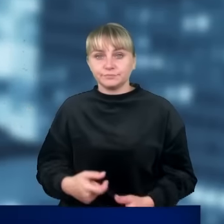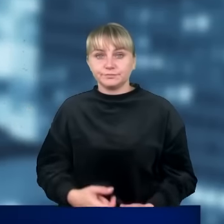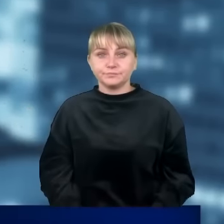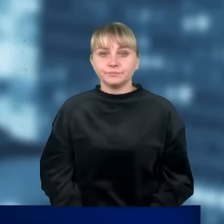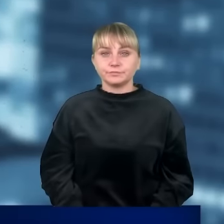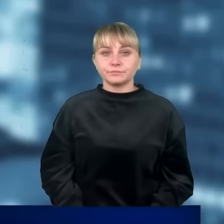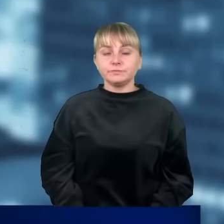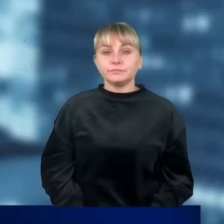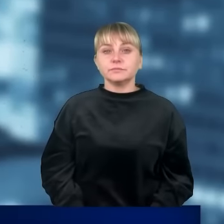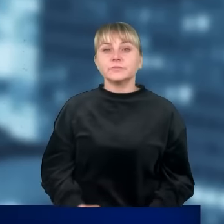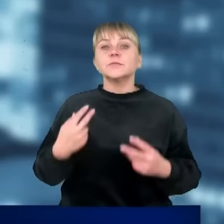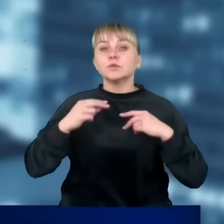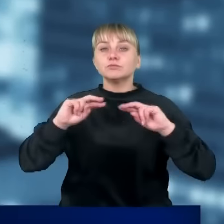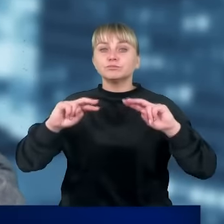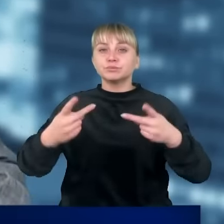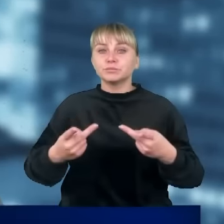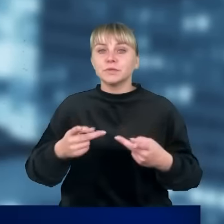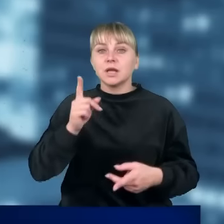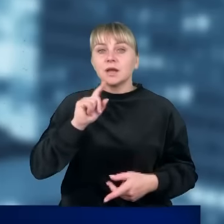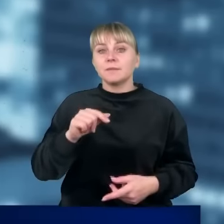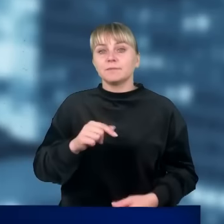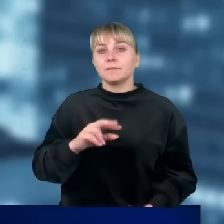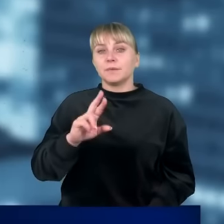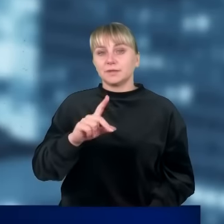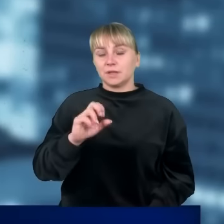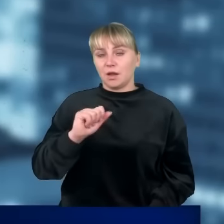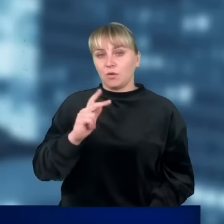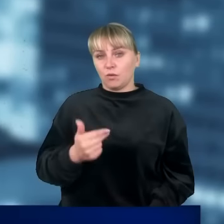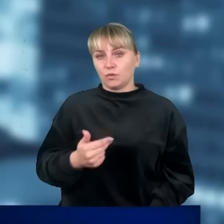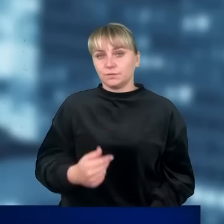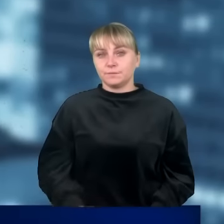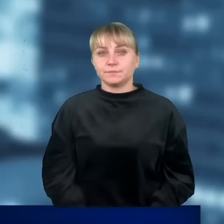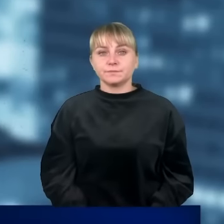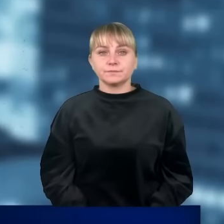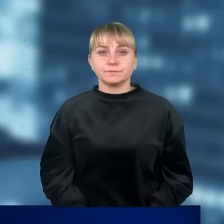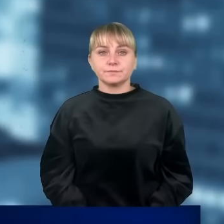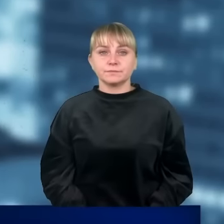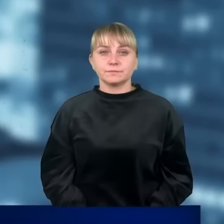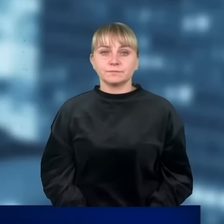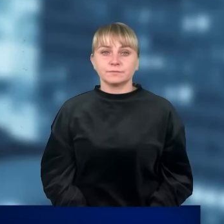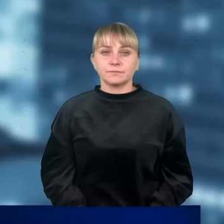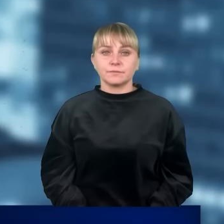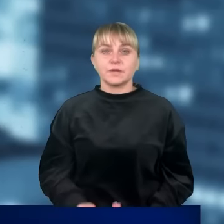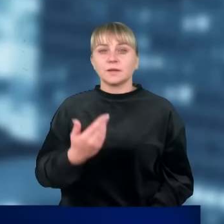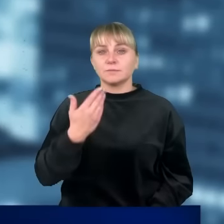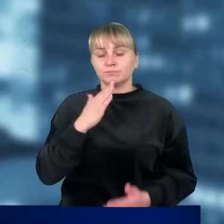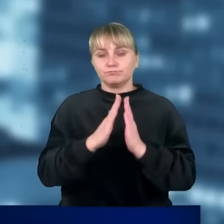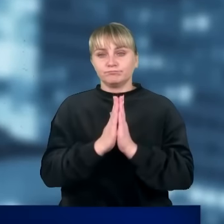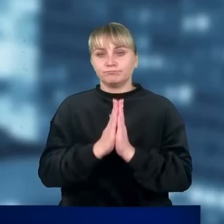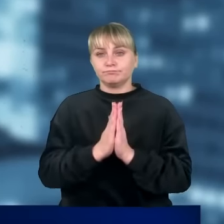przekażę państwu. Pan redaktor Michał Rachoń, pan redaktor Jarek Olechowski. Telekino, bardzo uprzejmie proszę.